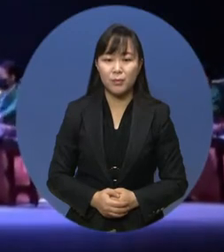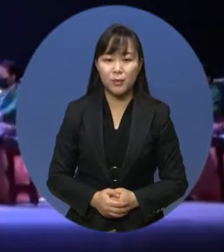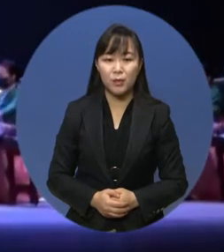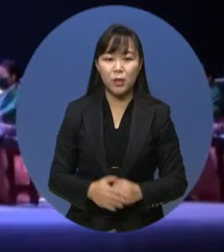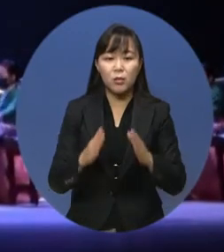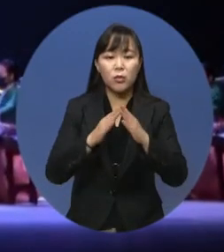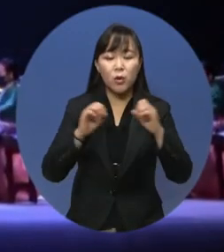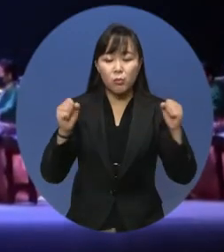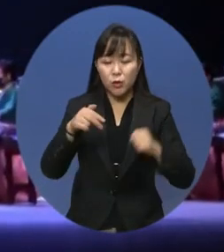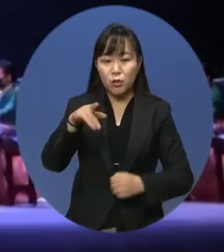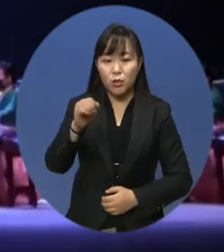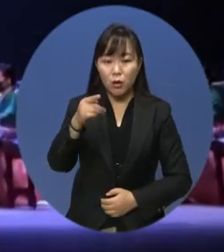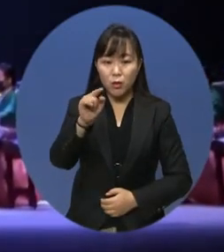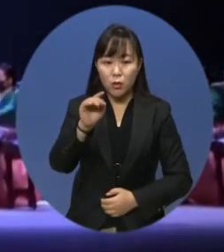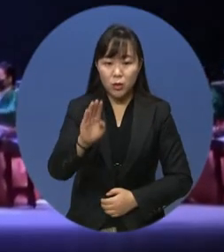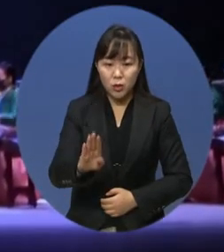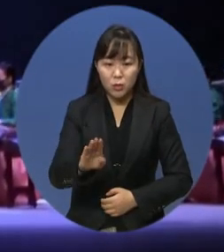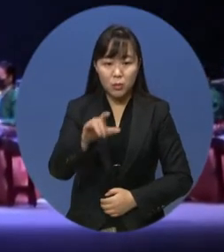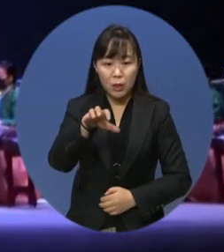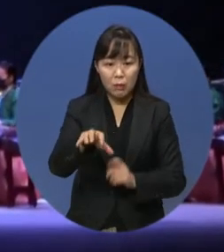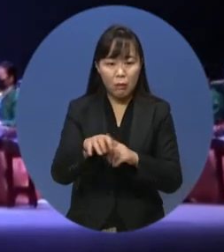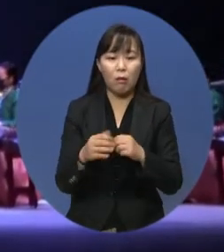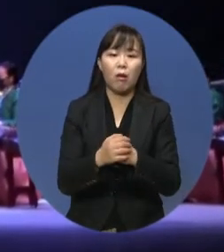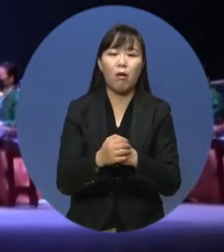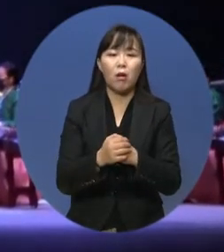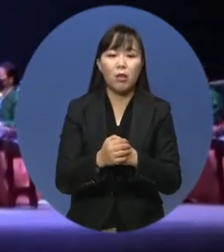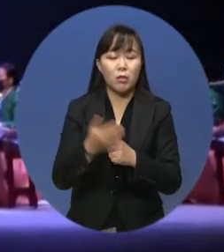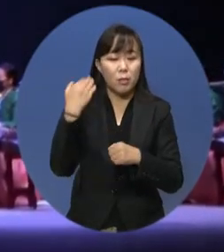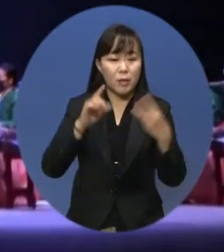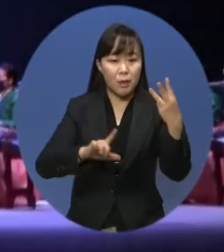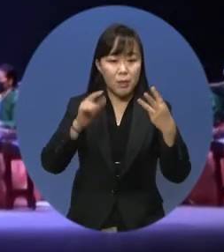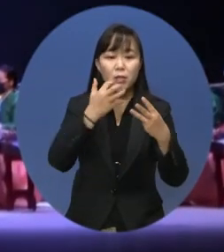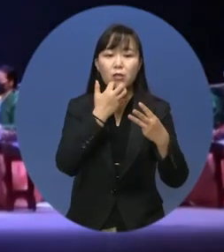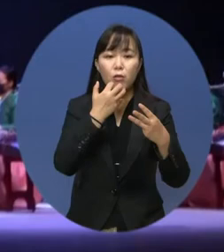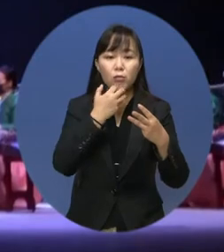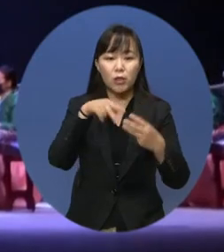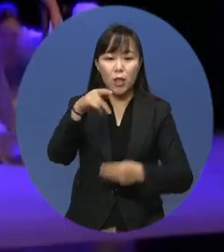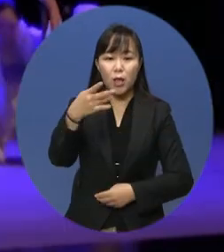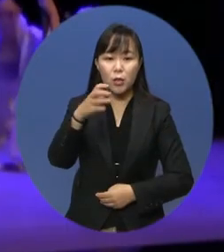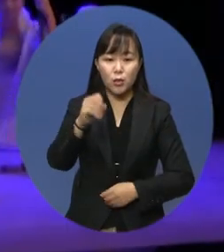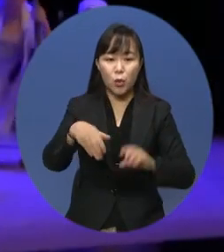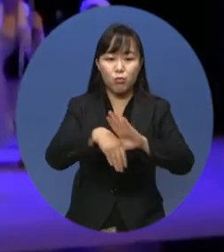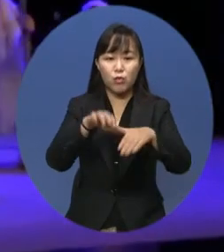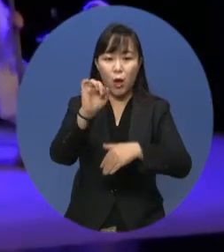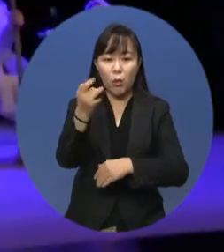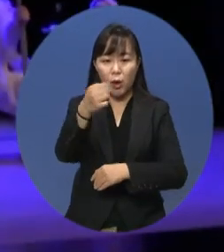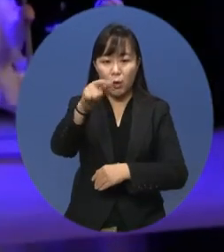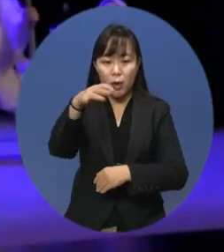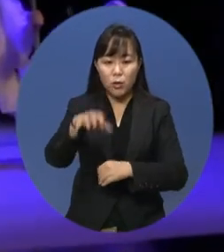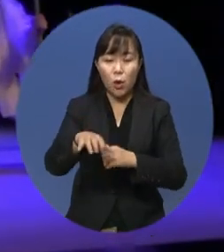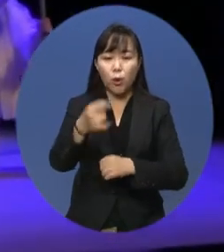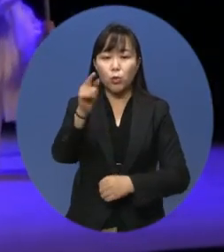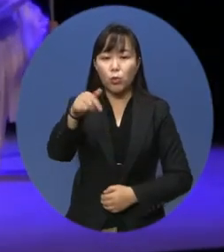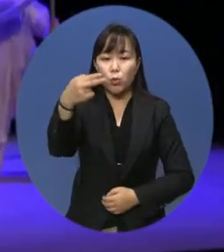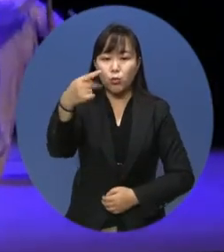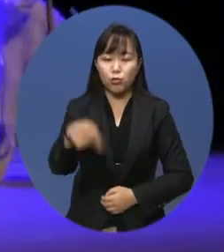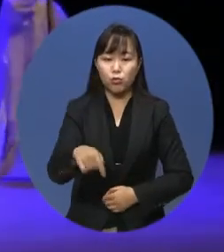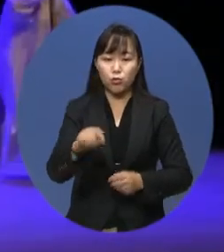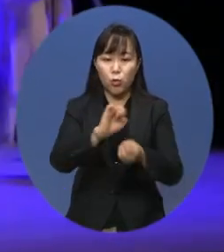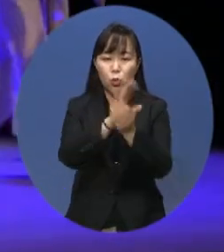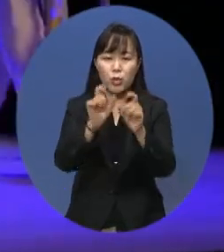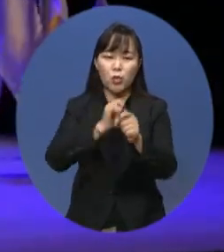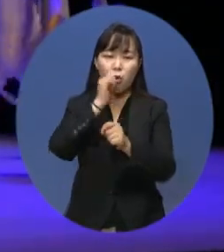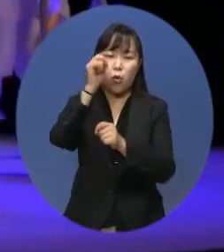전북 정읍수제천 보존회가 지난 3일 서울 세종문화회관 대극장에서 음악극 녹두꽃은 영원하리